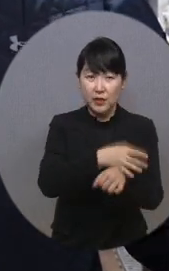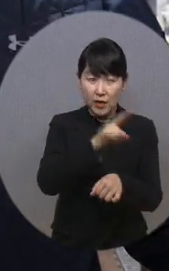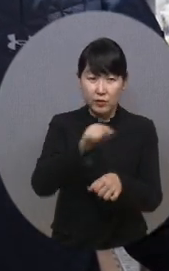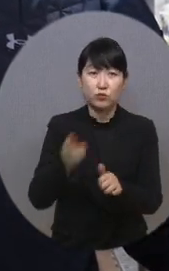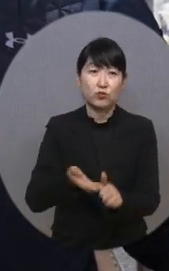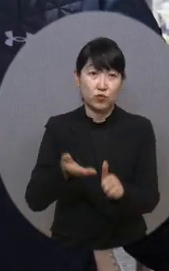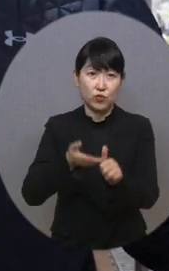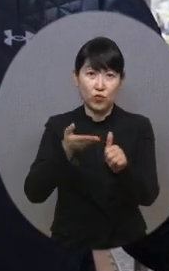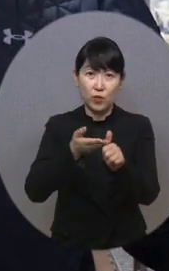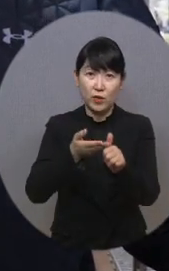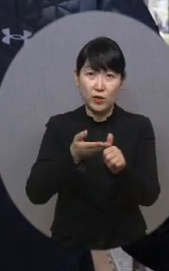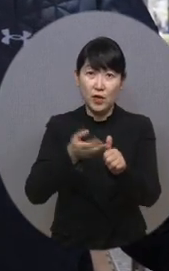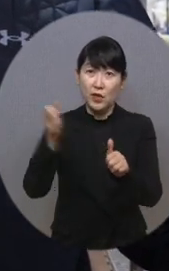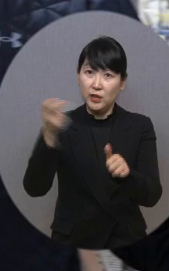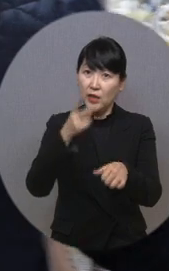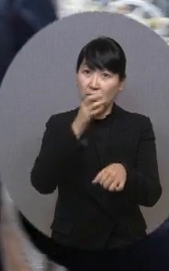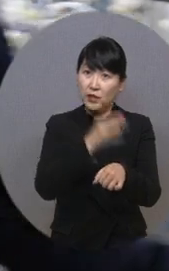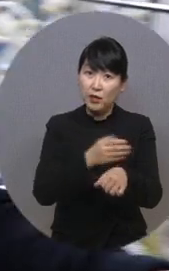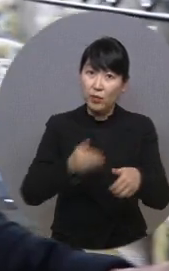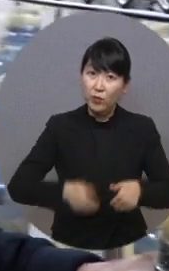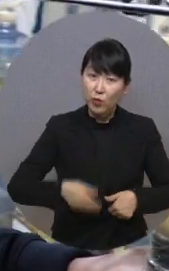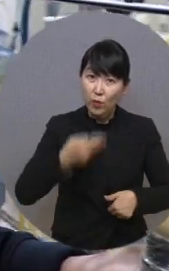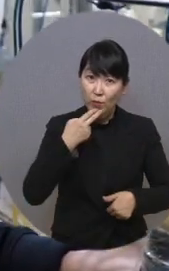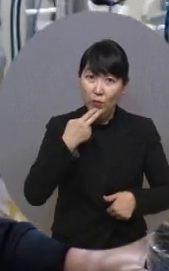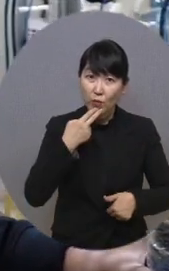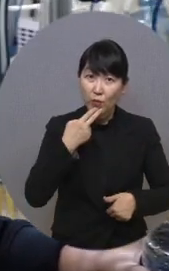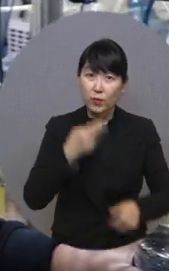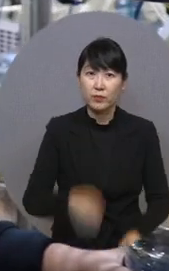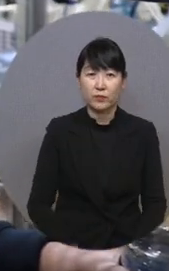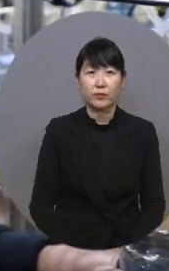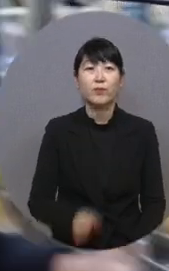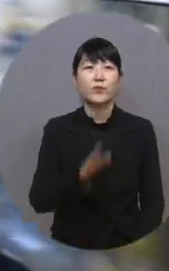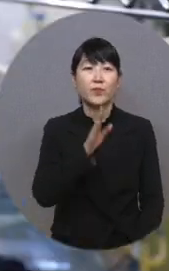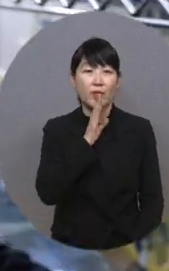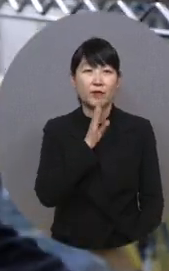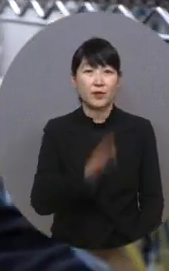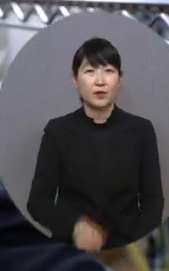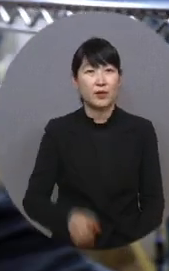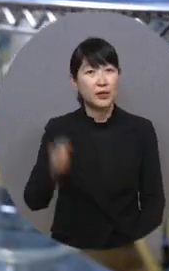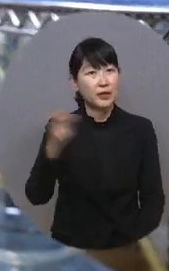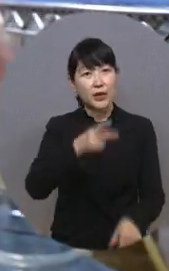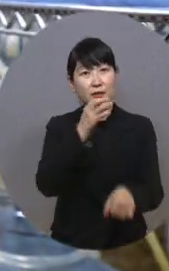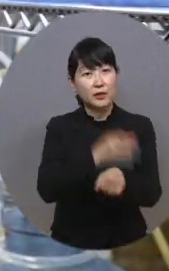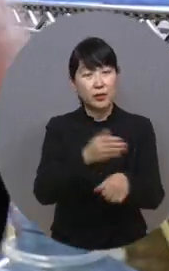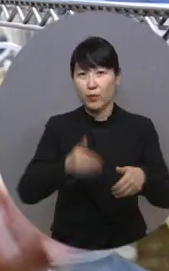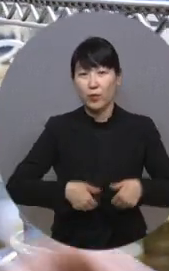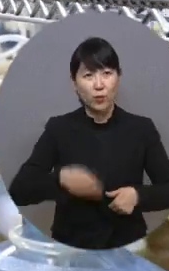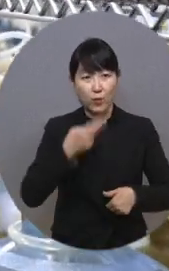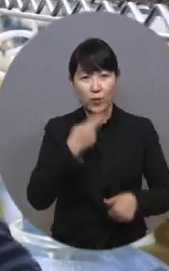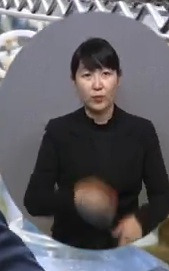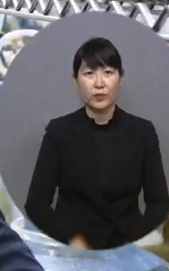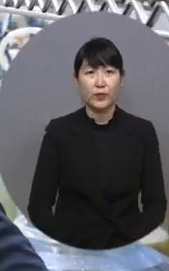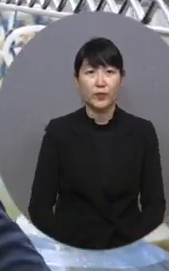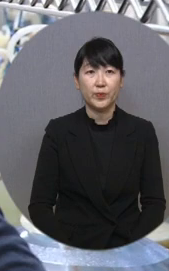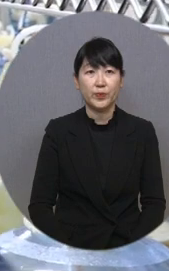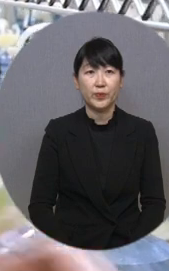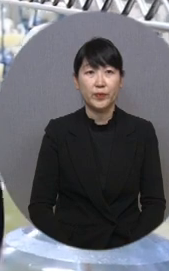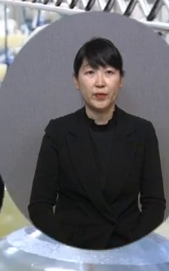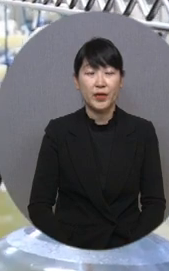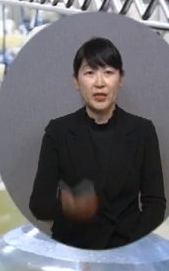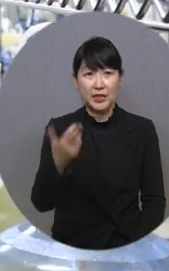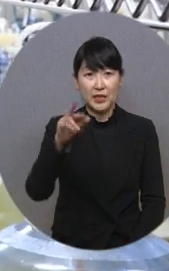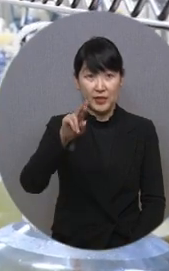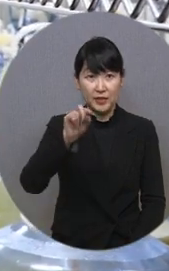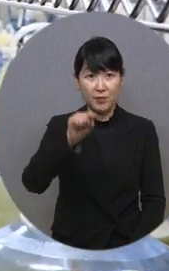뭐 다시 또 구매할 필요가 없나요? 맞습니다. 구매할 필요가 없어요. 아. 저희가 그 천종삼삼에서